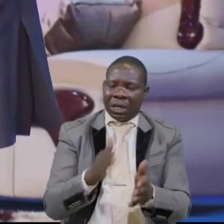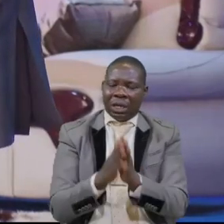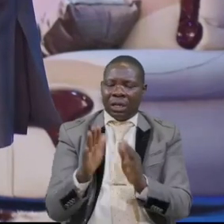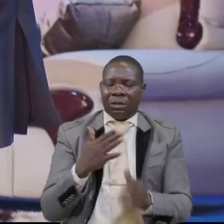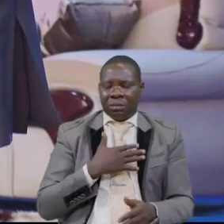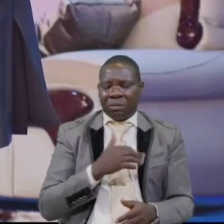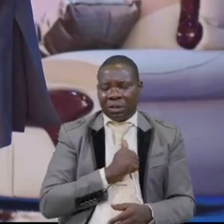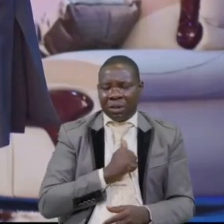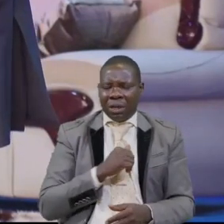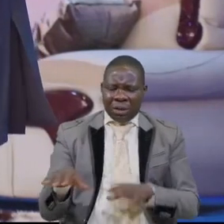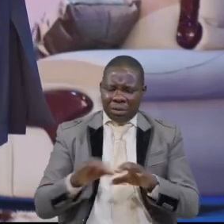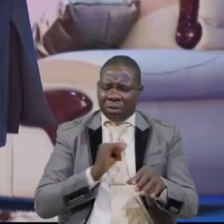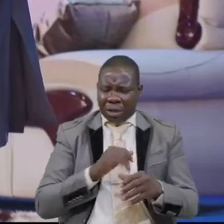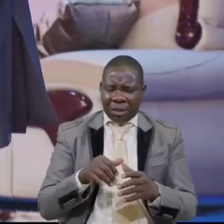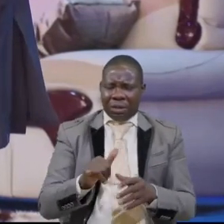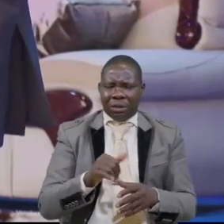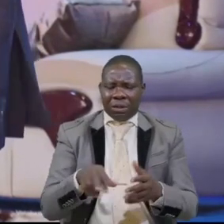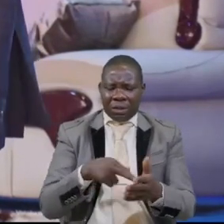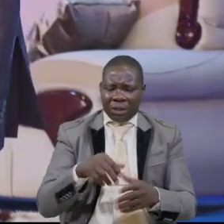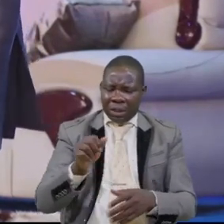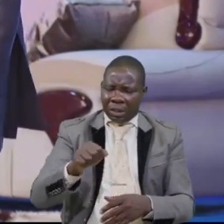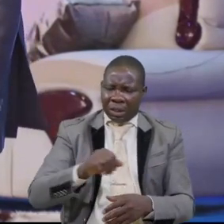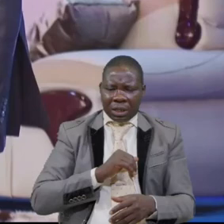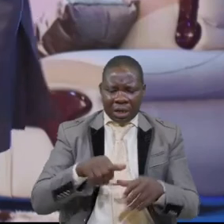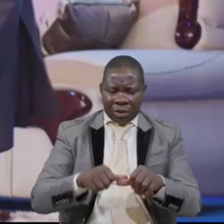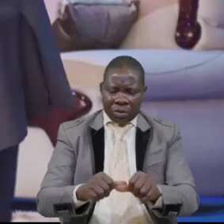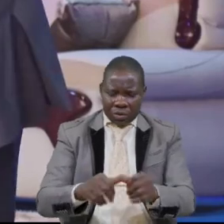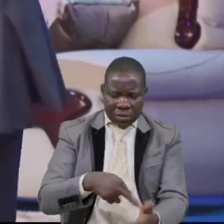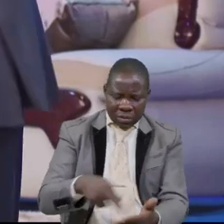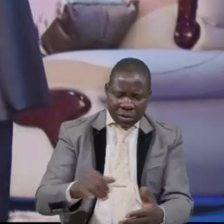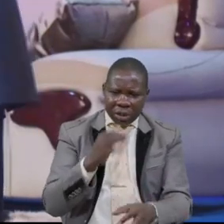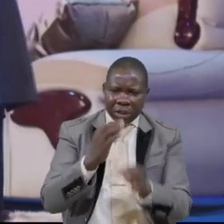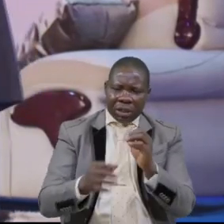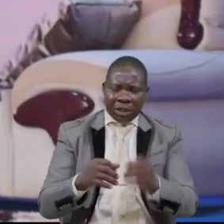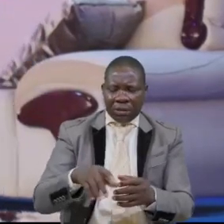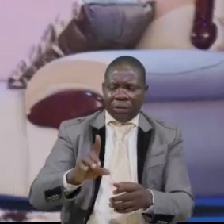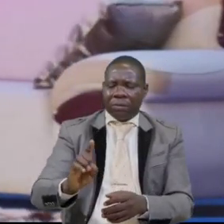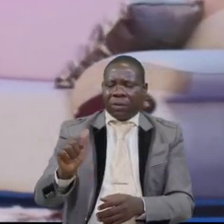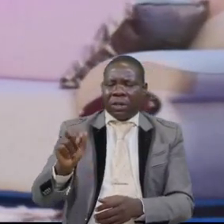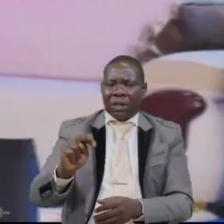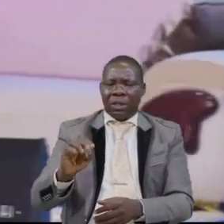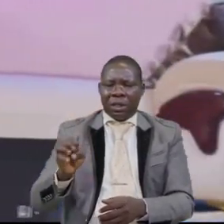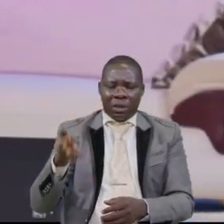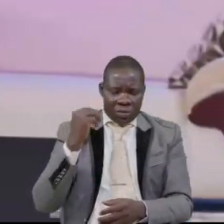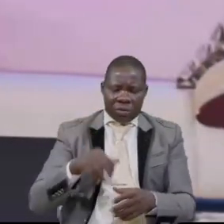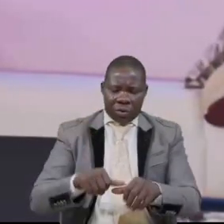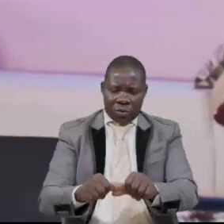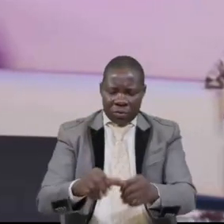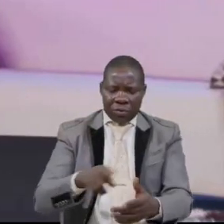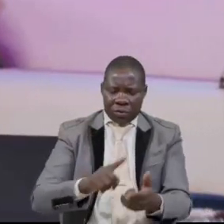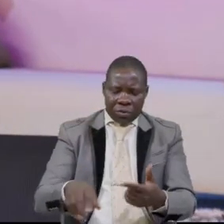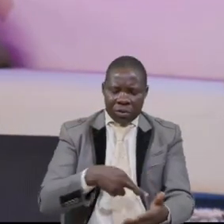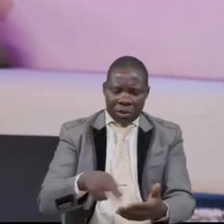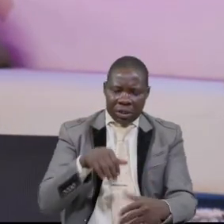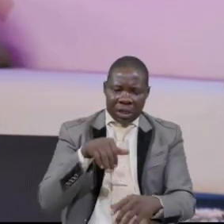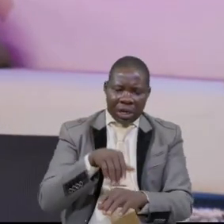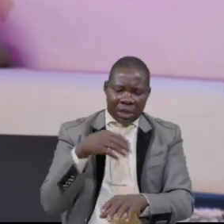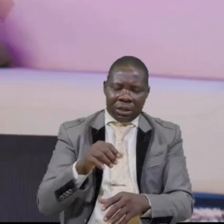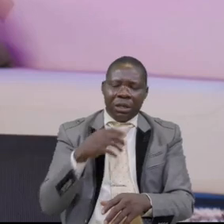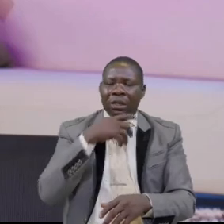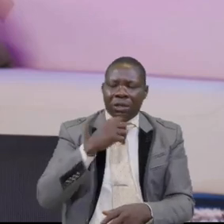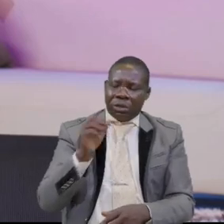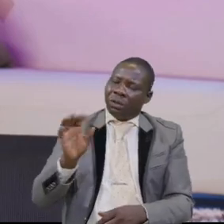pas à lire, bien sûr. Je dois continuer à lire. Si Daniel lisait à l'âge de 90 ans, vous devez lire et